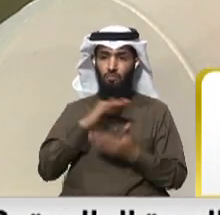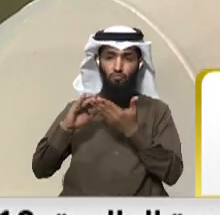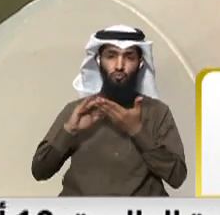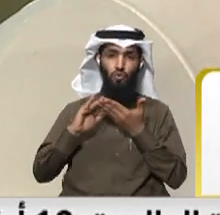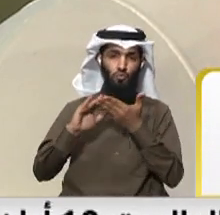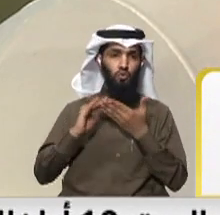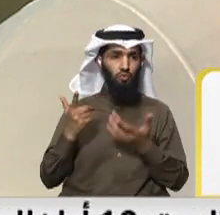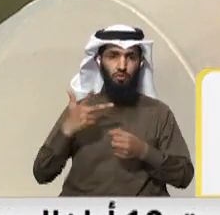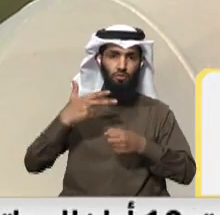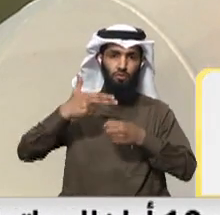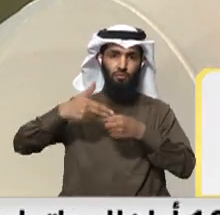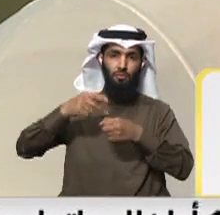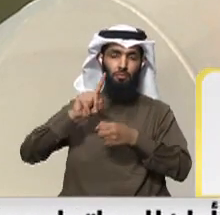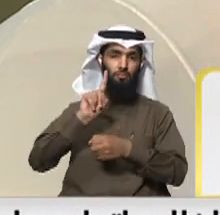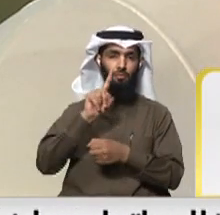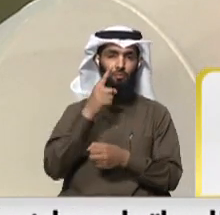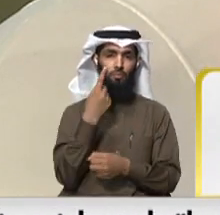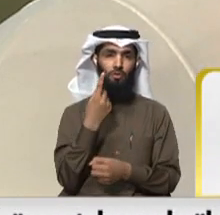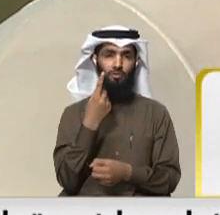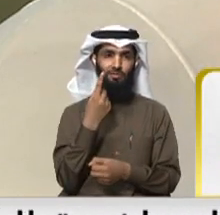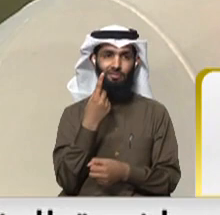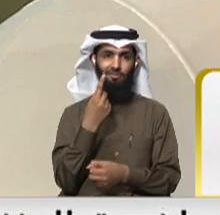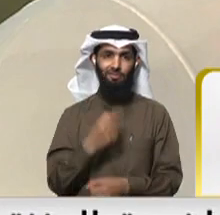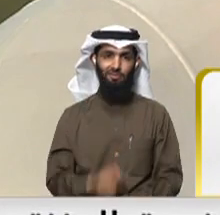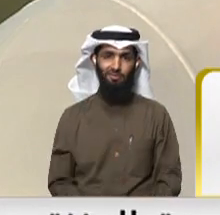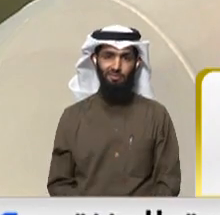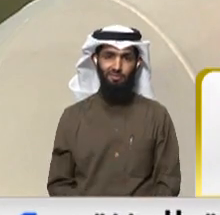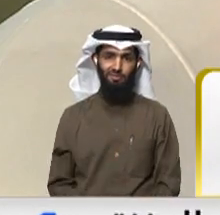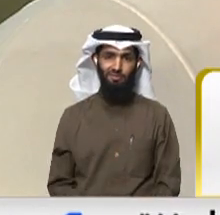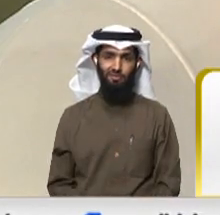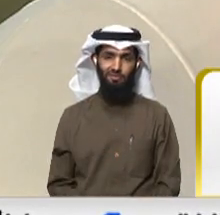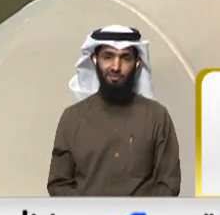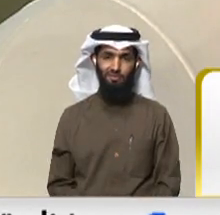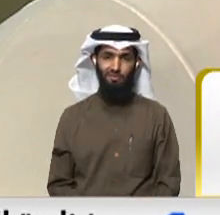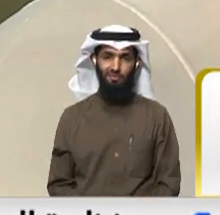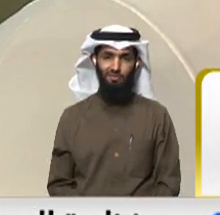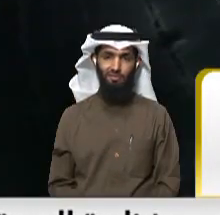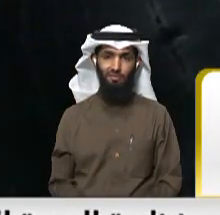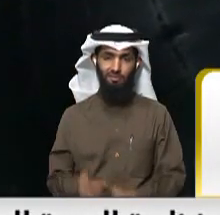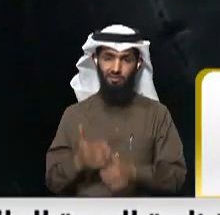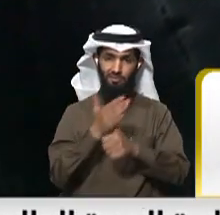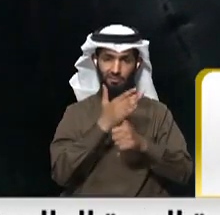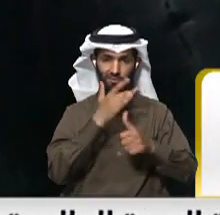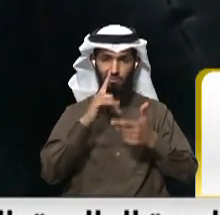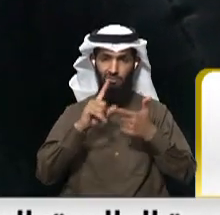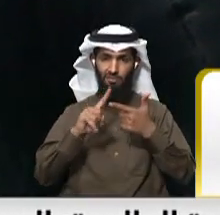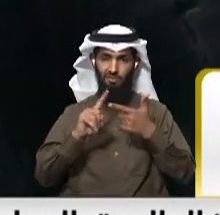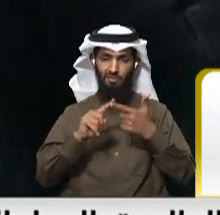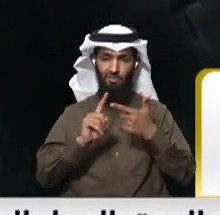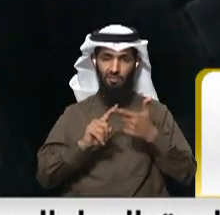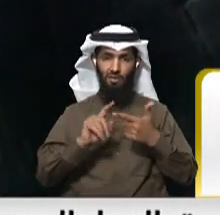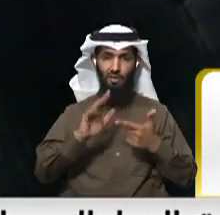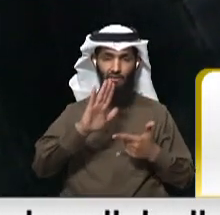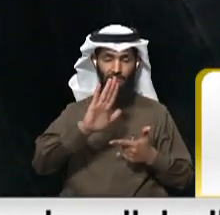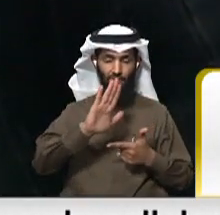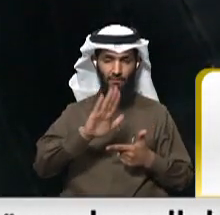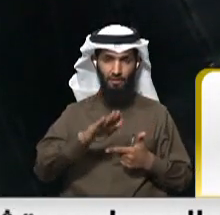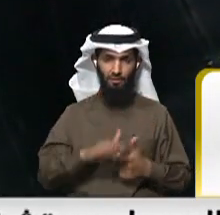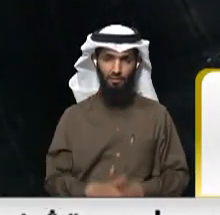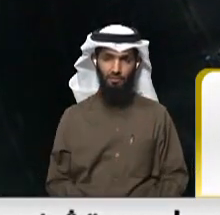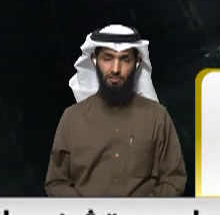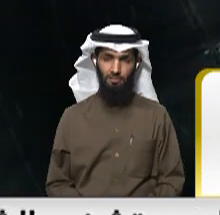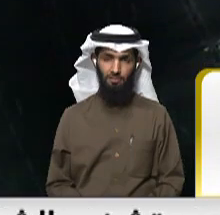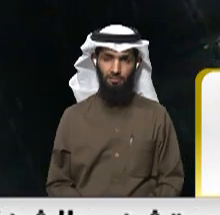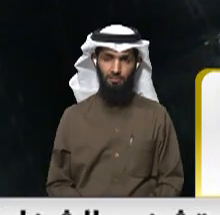الواحد هذا ما نقدر نعتمد عليه هذا من جانب من جانب اخر لازم يصير في عندنا